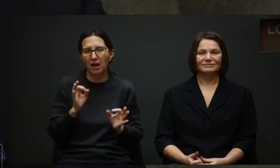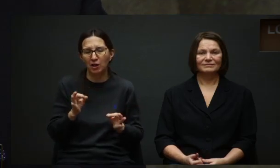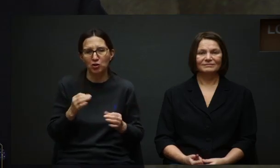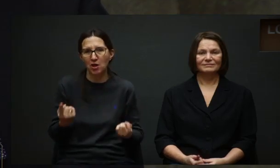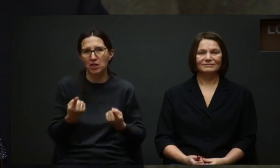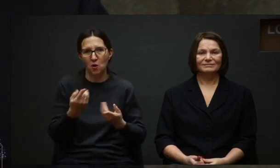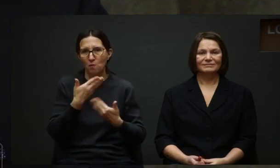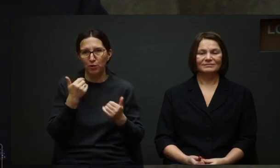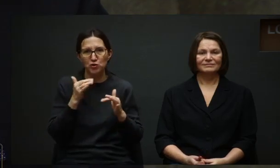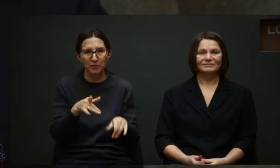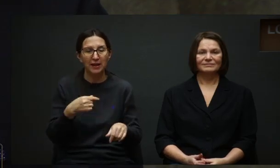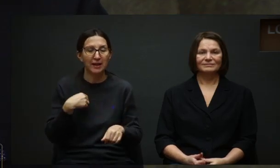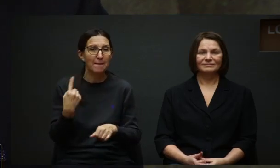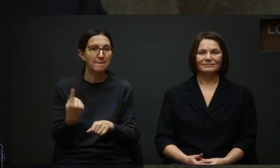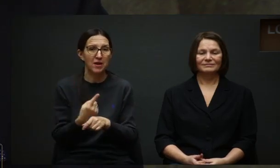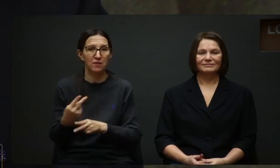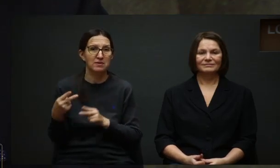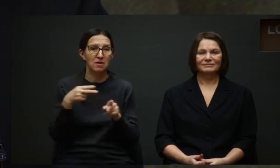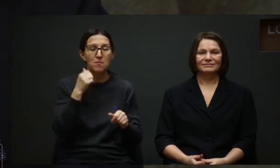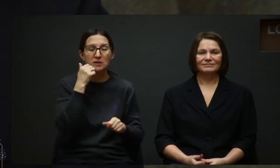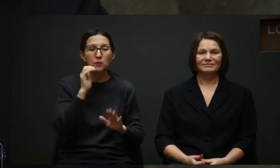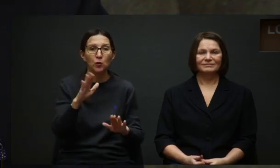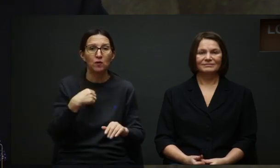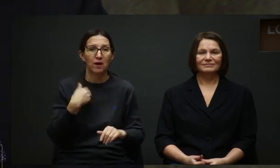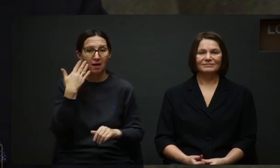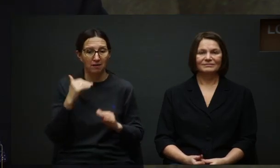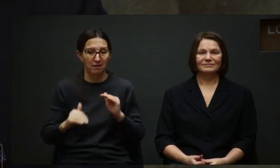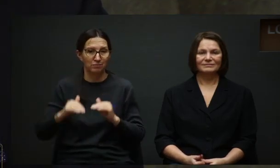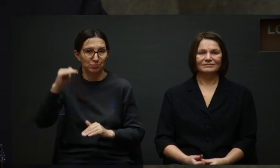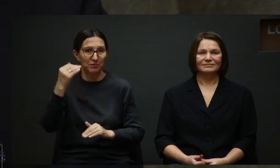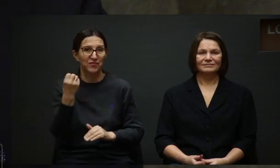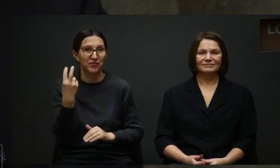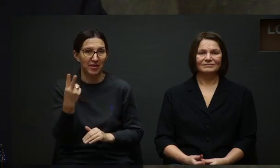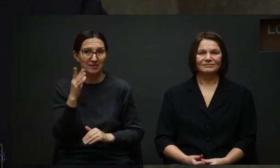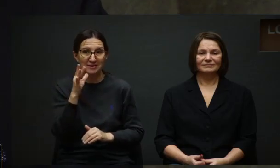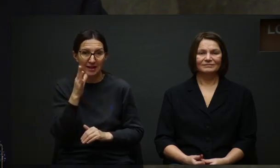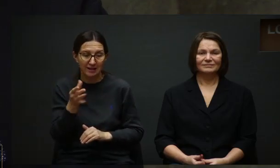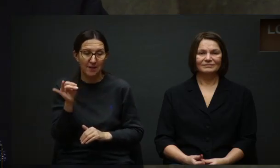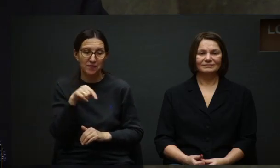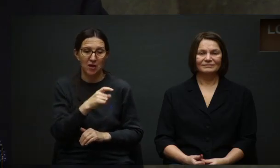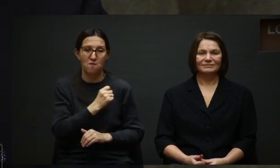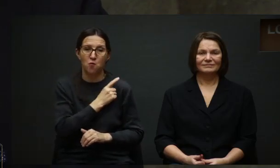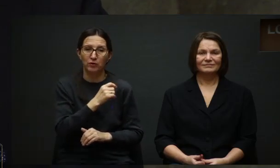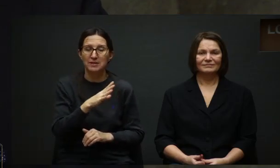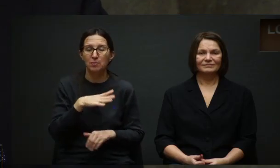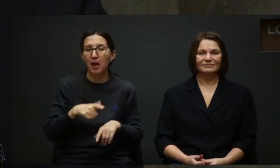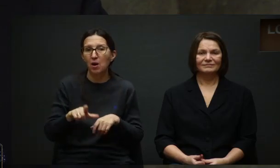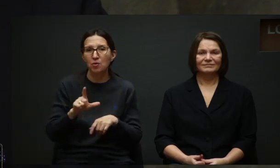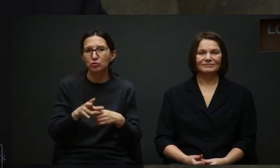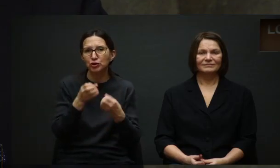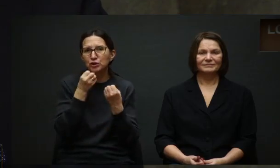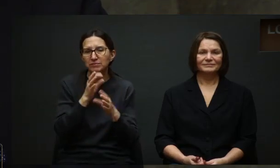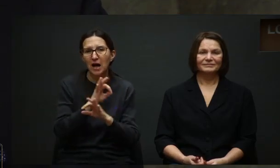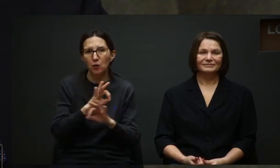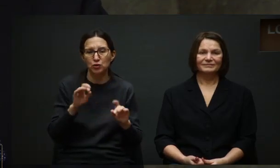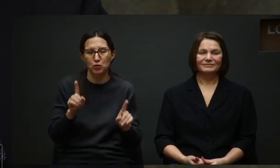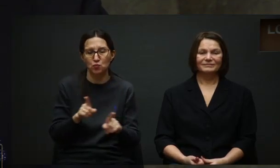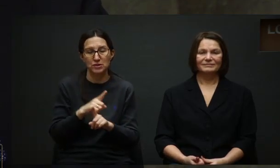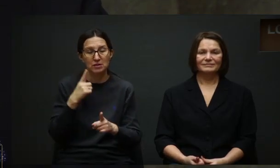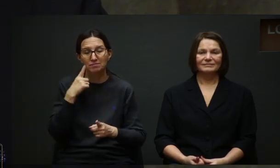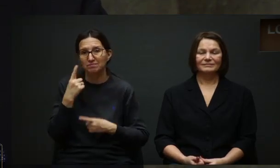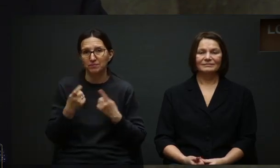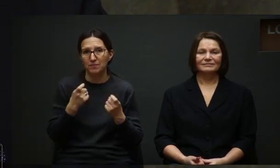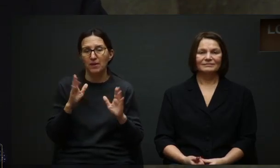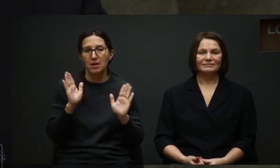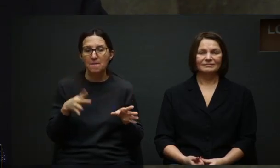делом. Я впервые оказалась в Москве только в 12 лет. Но в Одессе были очень хорошие музеи, первоклассные